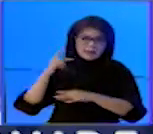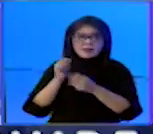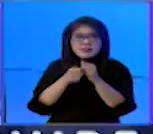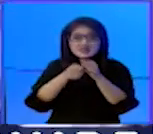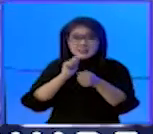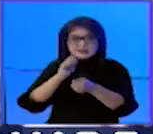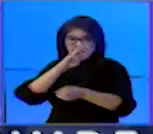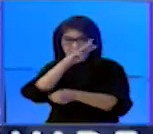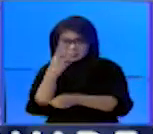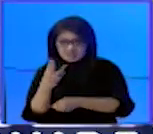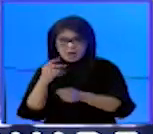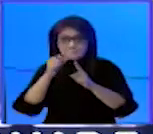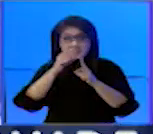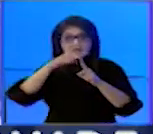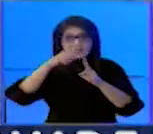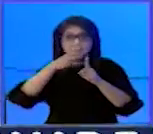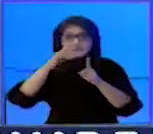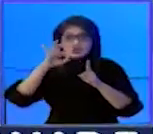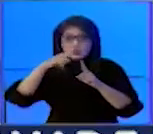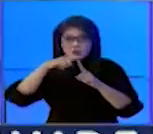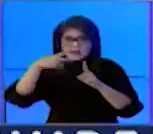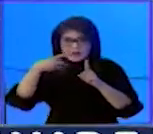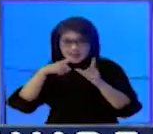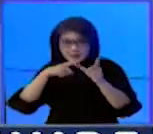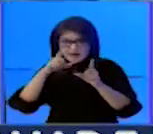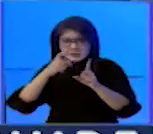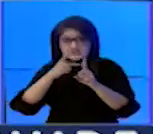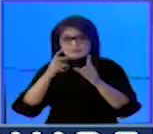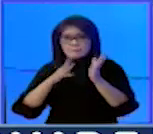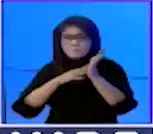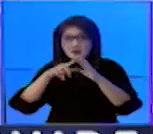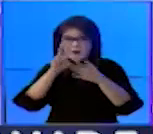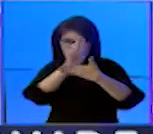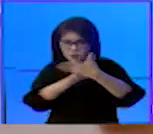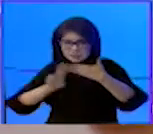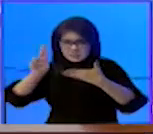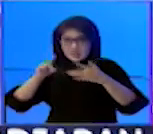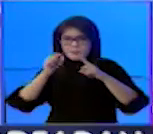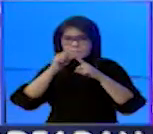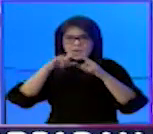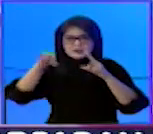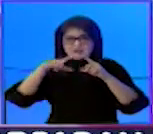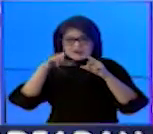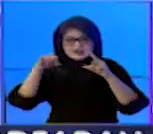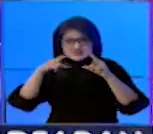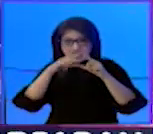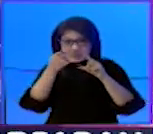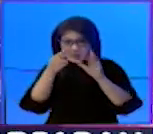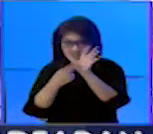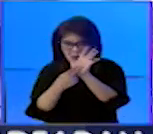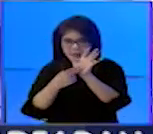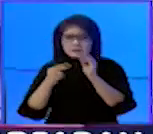dilakukan oleh PT Bio Farma dan Fakultas Kedokteran Universitas Pajajaran. Presiden kemarin menerima tim riset Fakultas Kedokteran